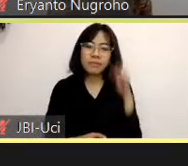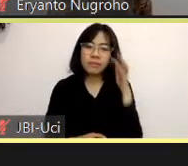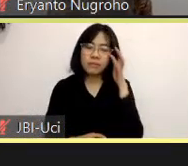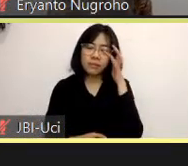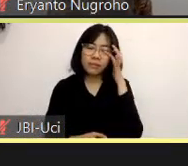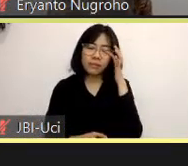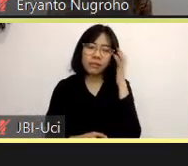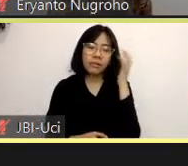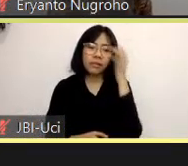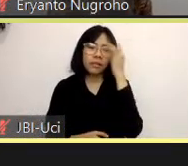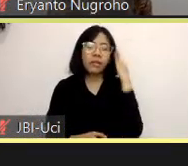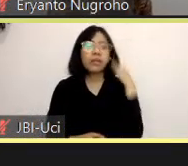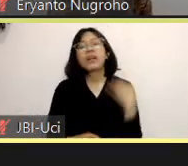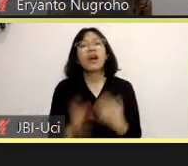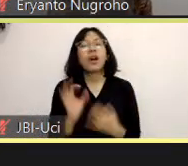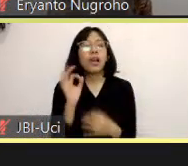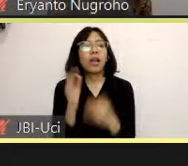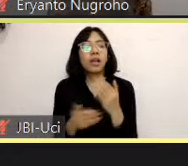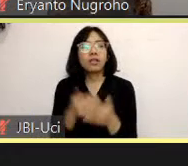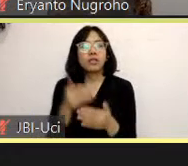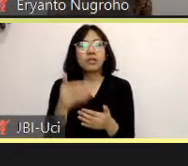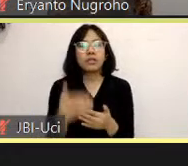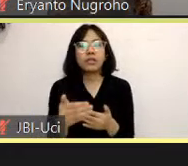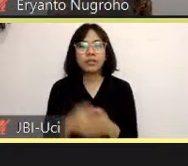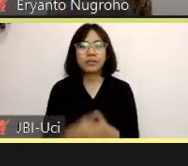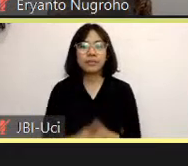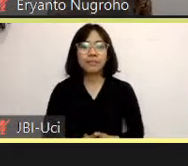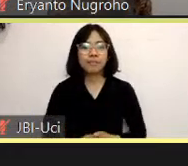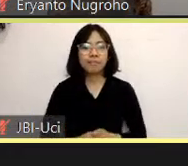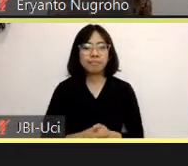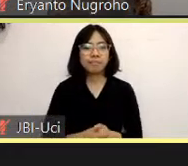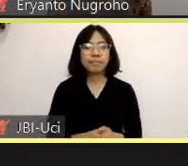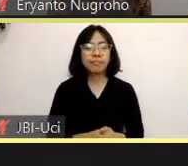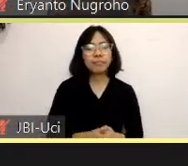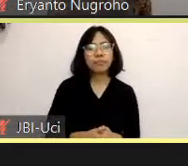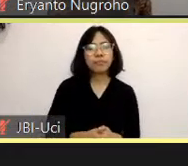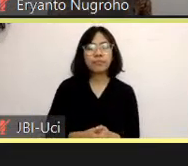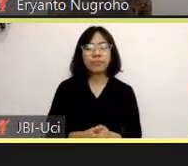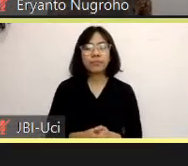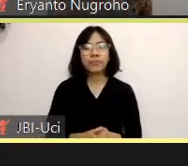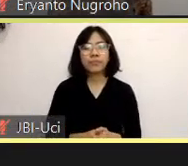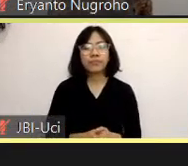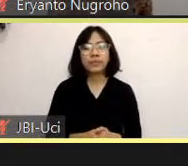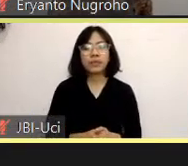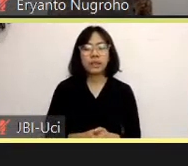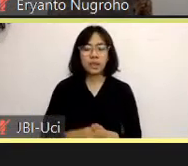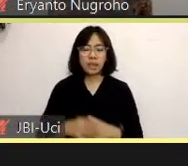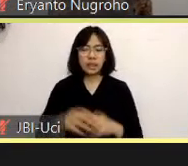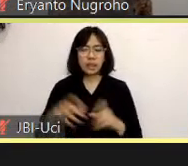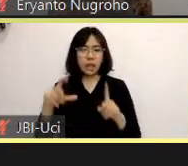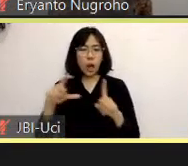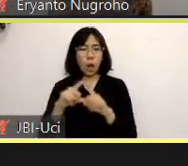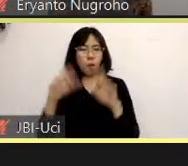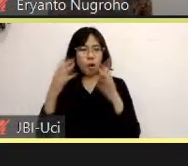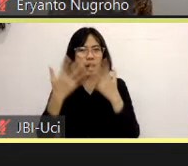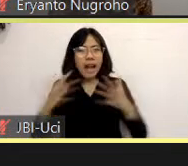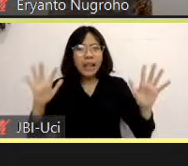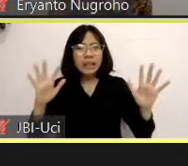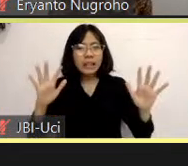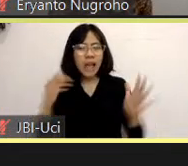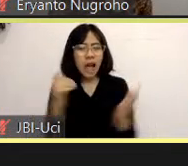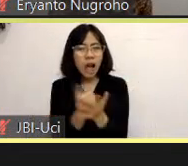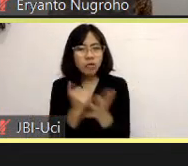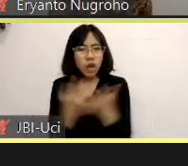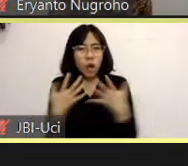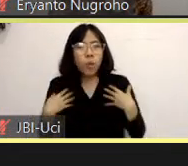Oke, nah bentuk pelemahan terhadap demokrasi yang dimaksud ini saya kira sudah dibahas,